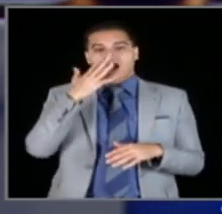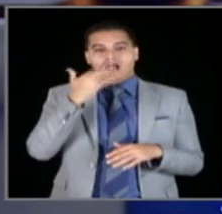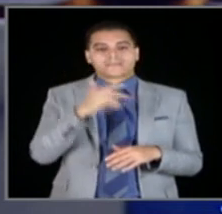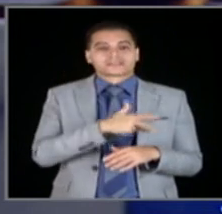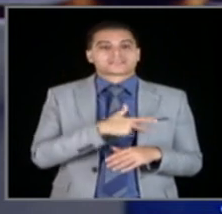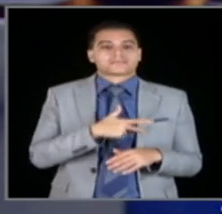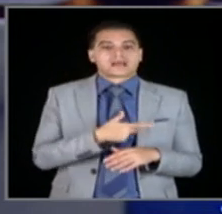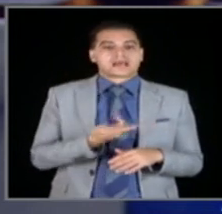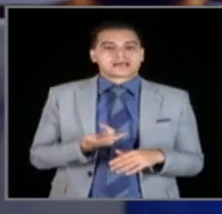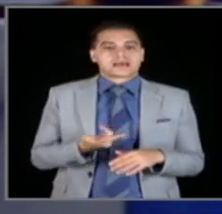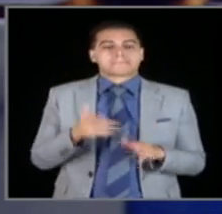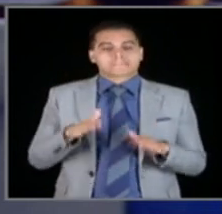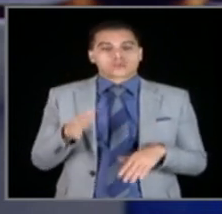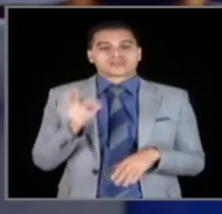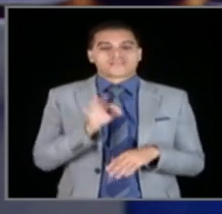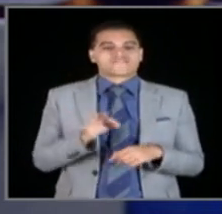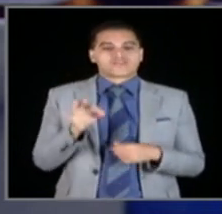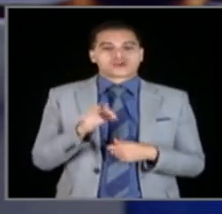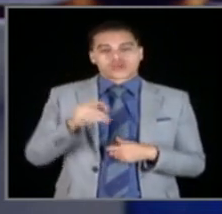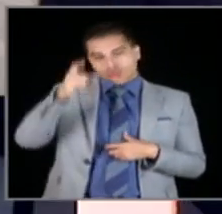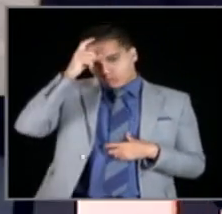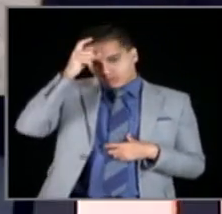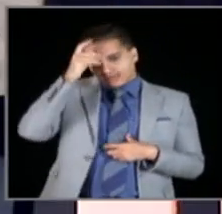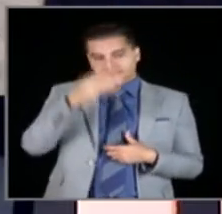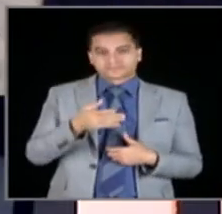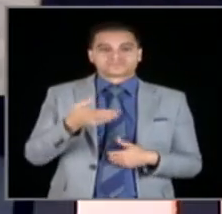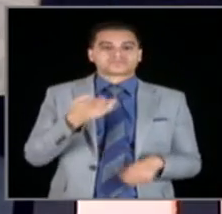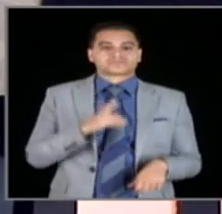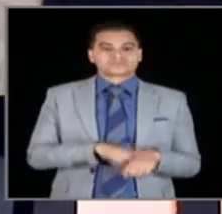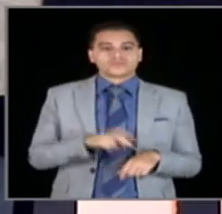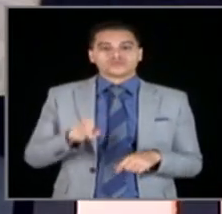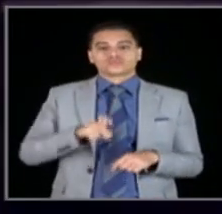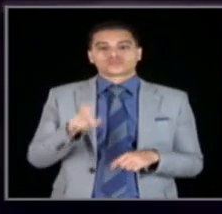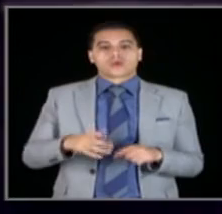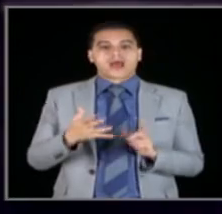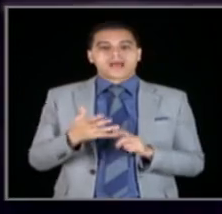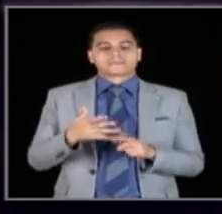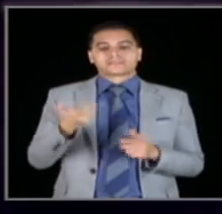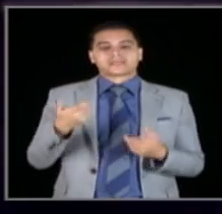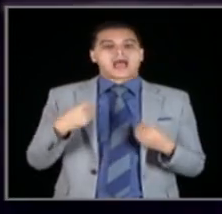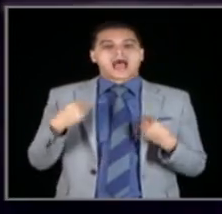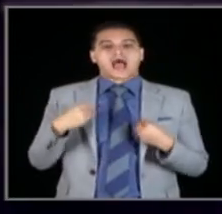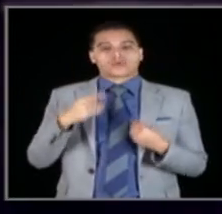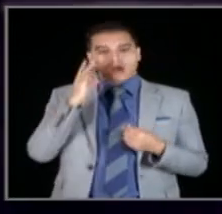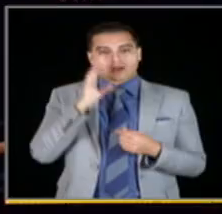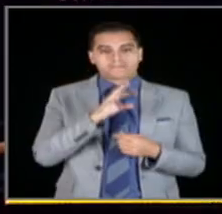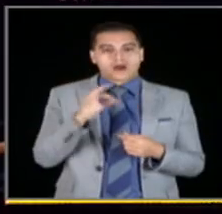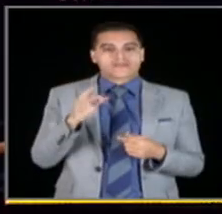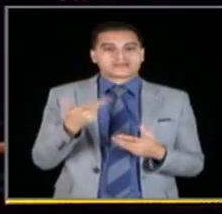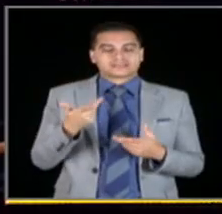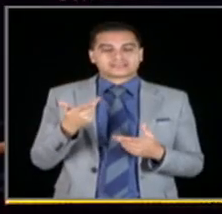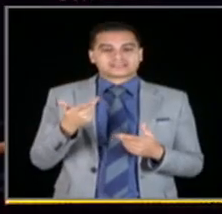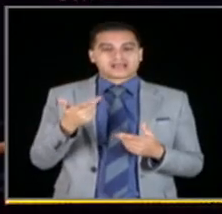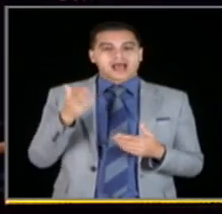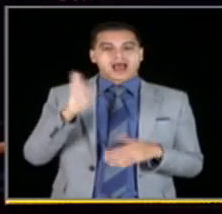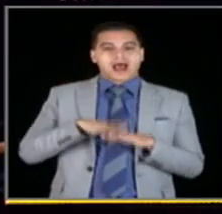فما هي؟ هي موجودة في تركيا. سؤال الخامس، ما هو الحيوان البري